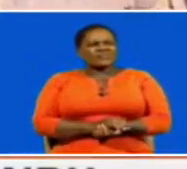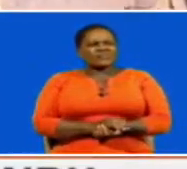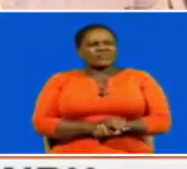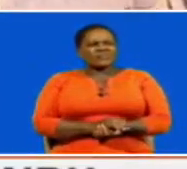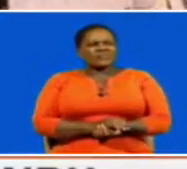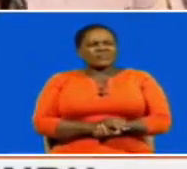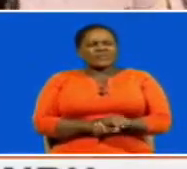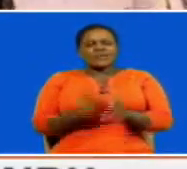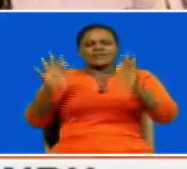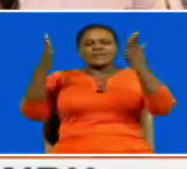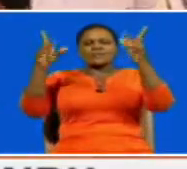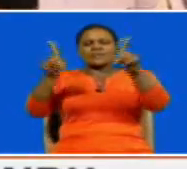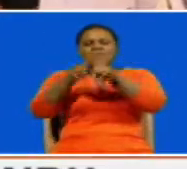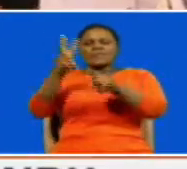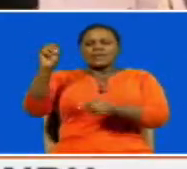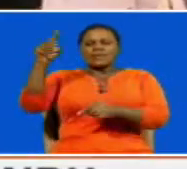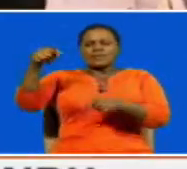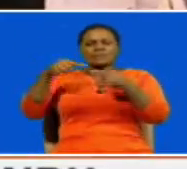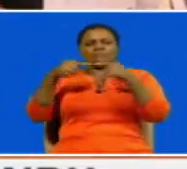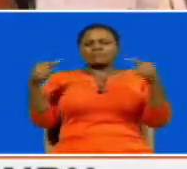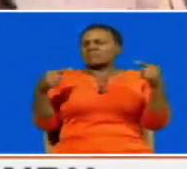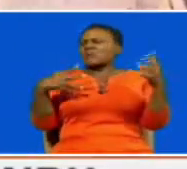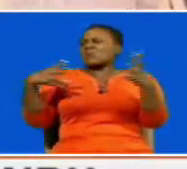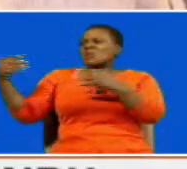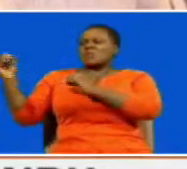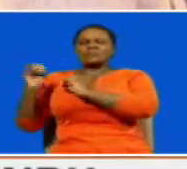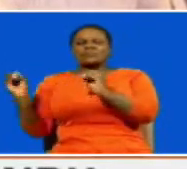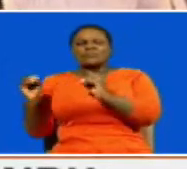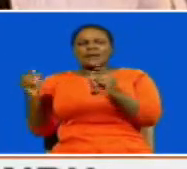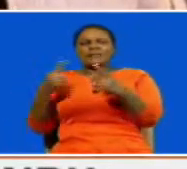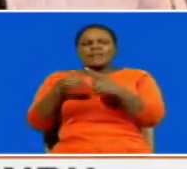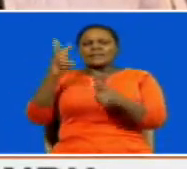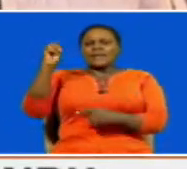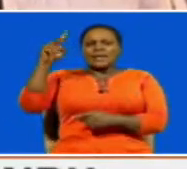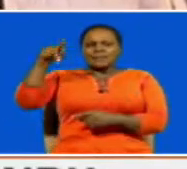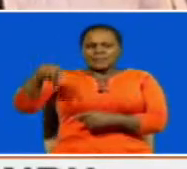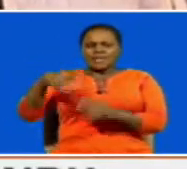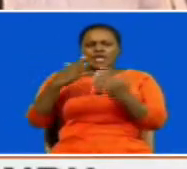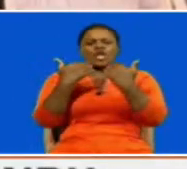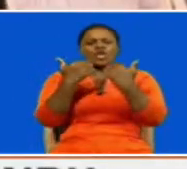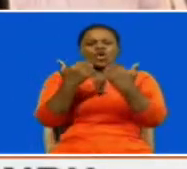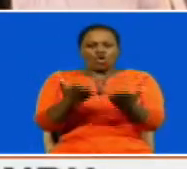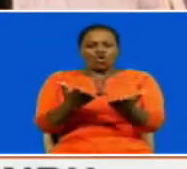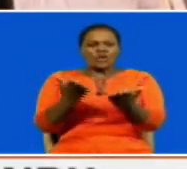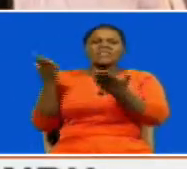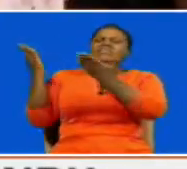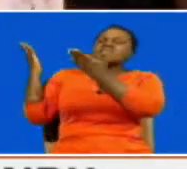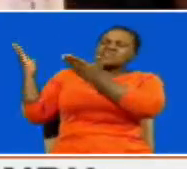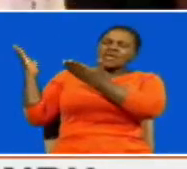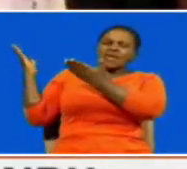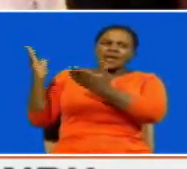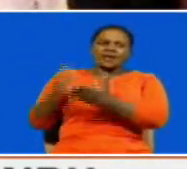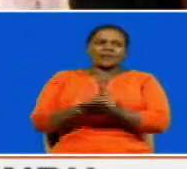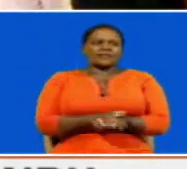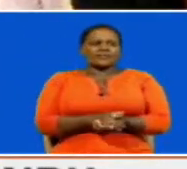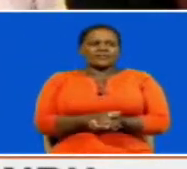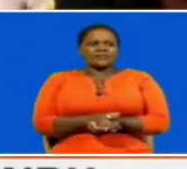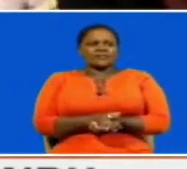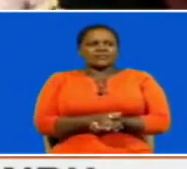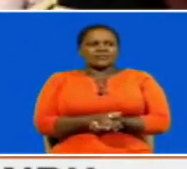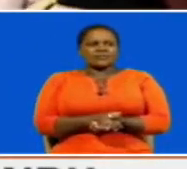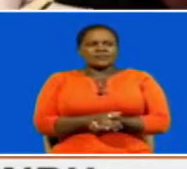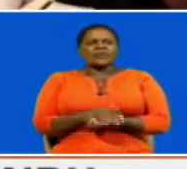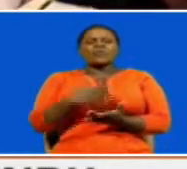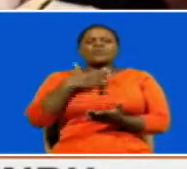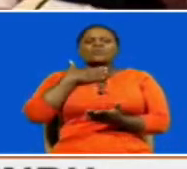Ni hafla ambayo pia wabunge wa upinzani walisusia, japo mbunge wa Likoni Mishimboko alihudhuria kama mwenyeji,